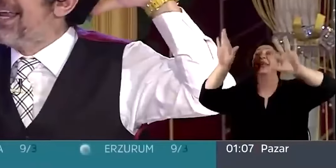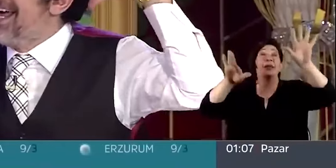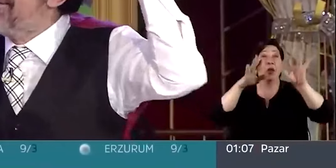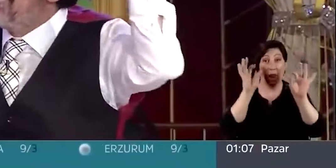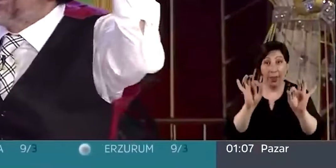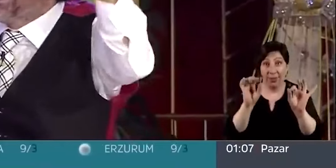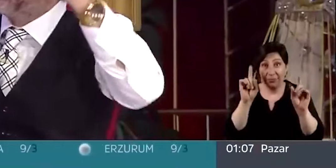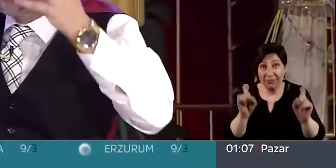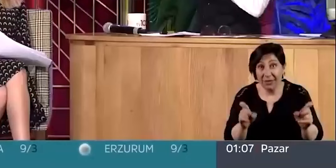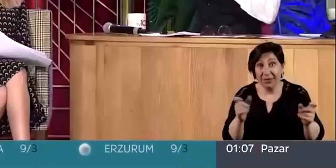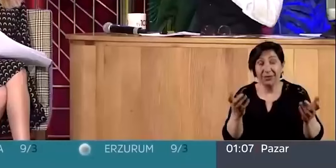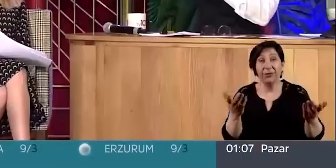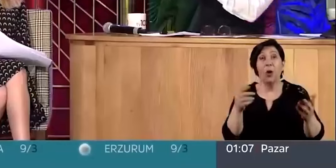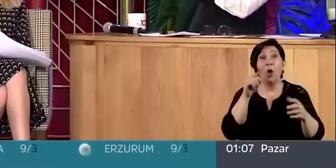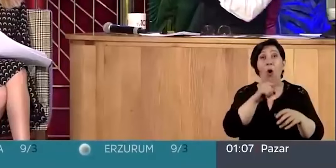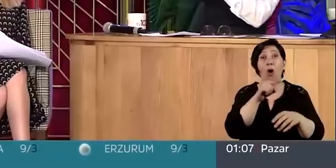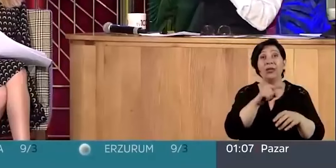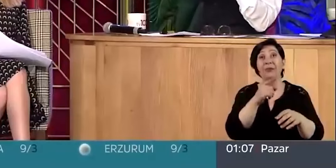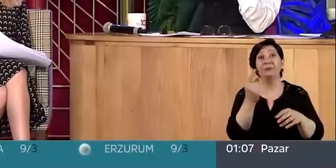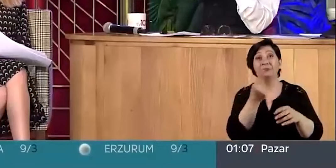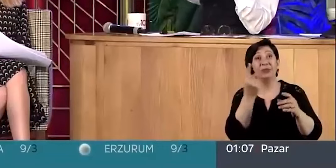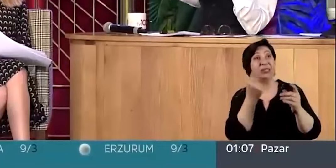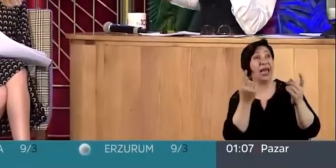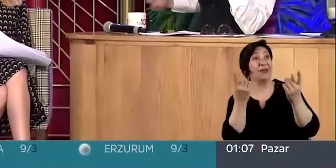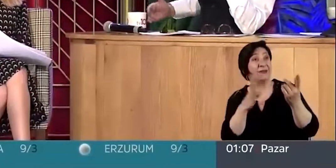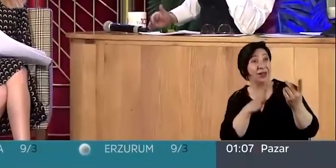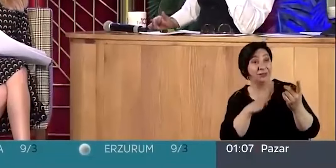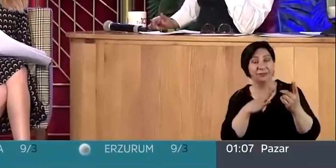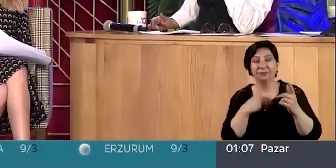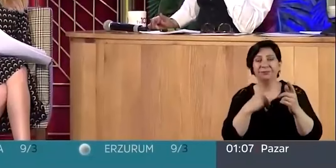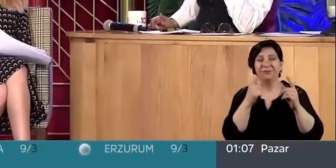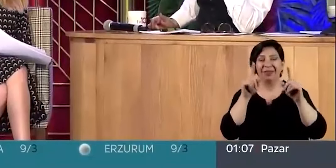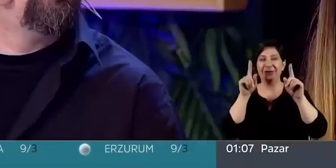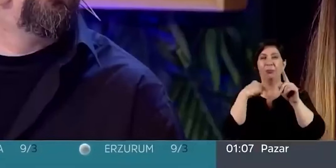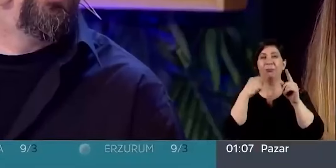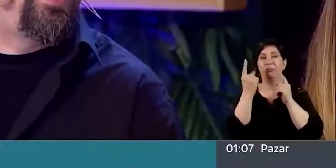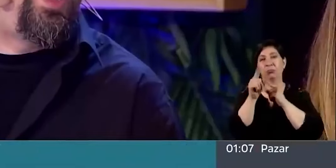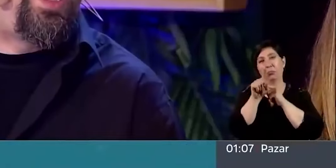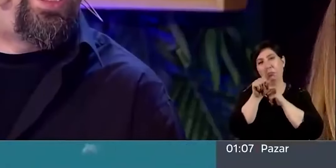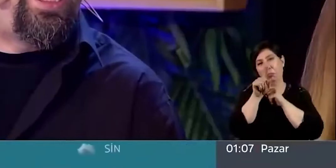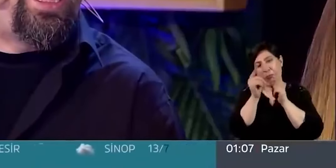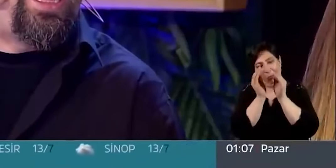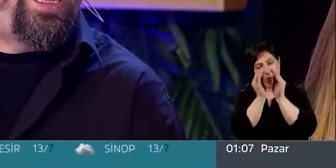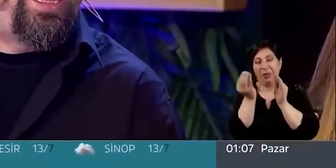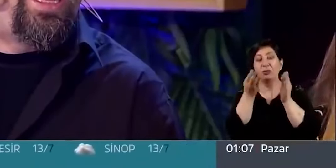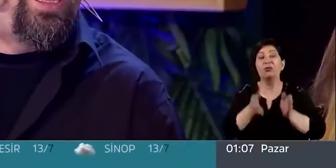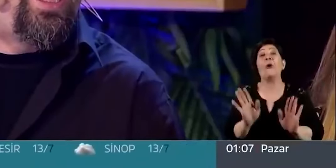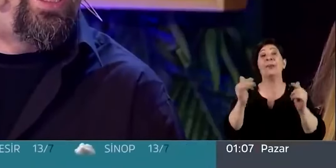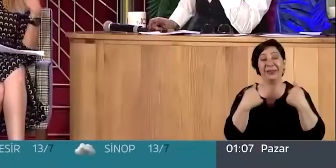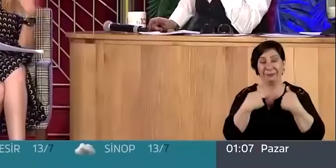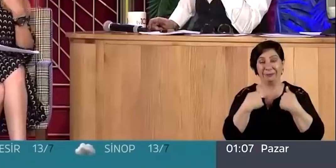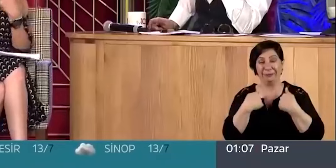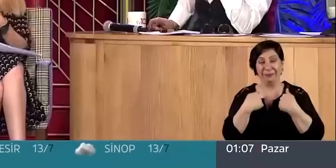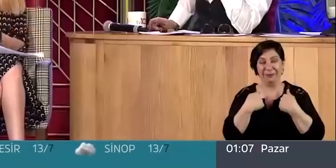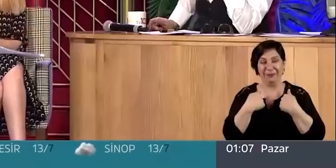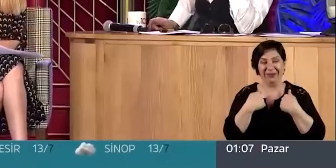durumu falan filan oradan böyle bir şey falan. Şimdi bir ayrıntı var, ben bu kadar doğmadım. Adam büyük